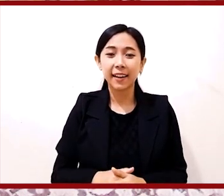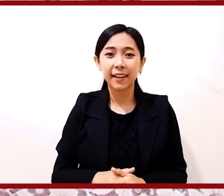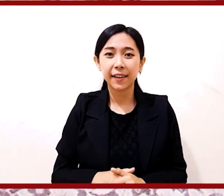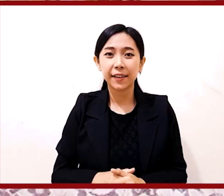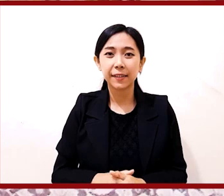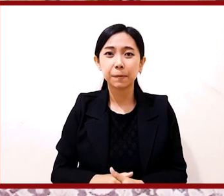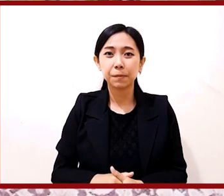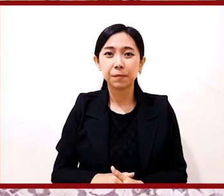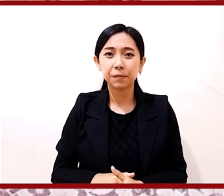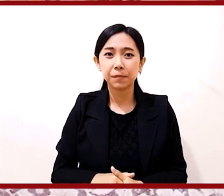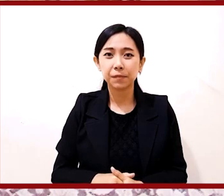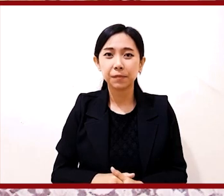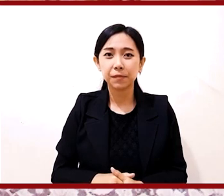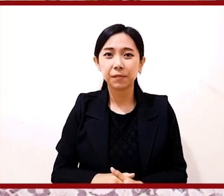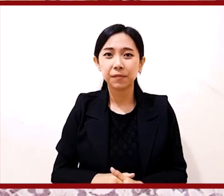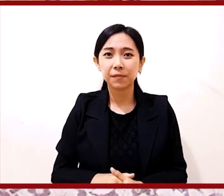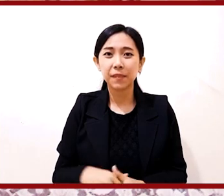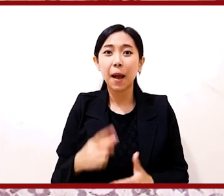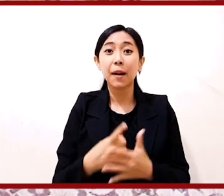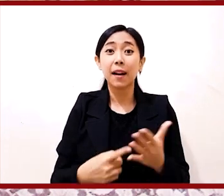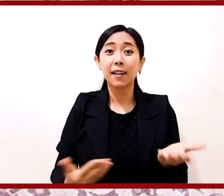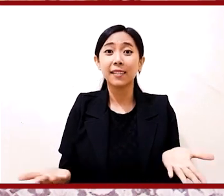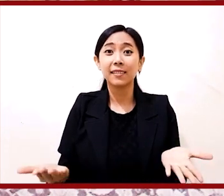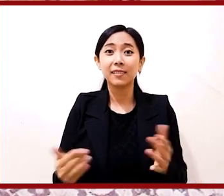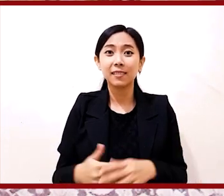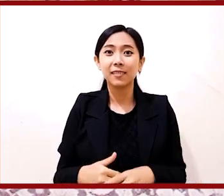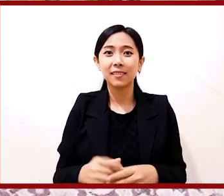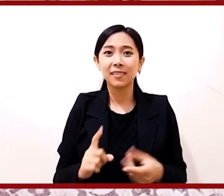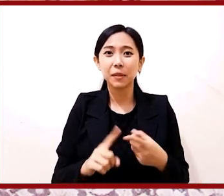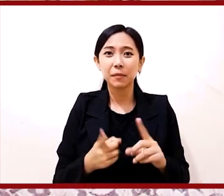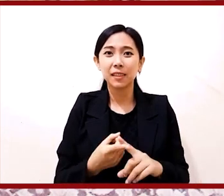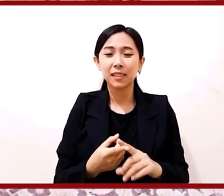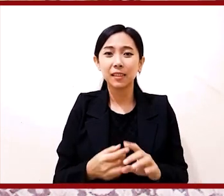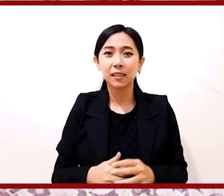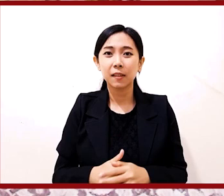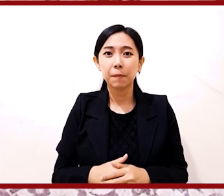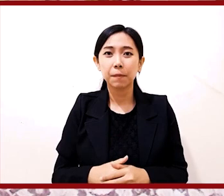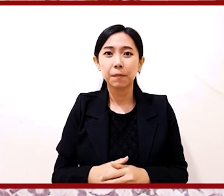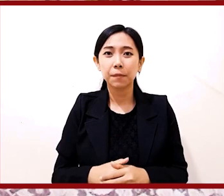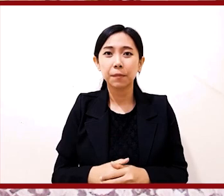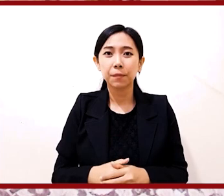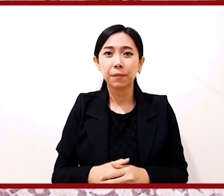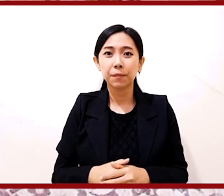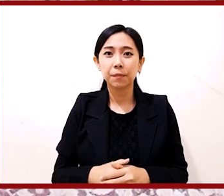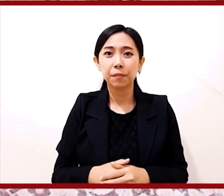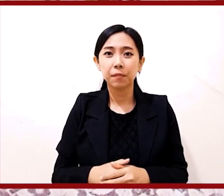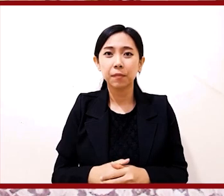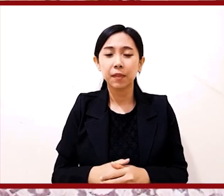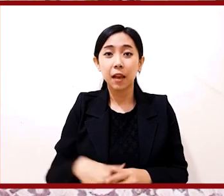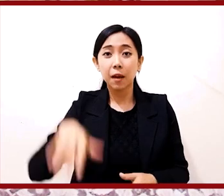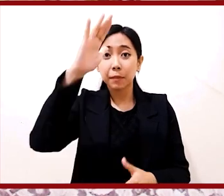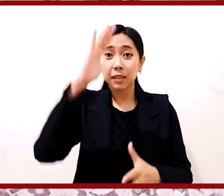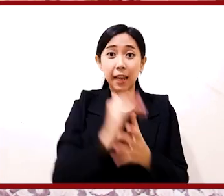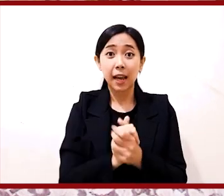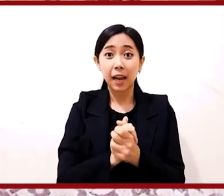sukai. Apa yang Tuhan sukai? Saudara-saudara, tahukah kita bahwa